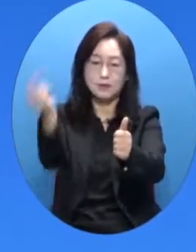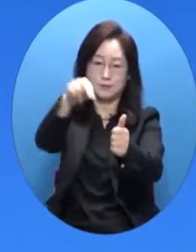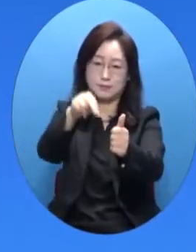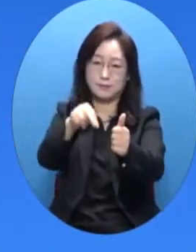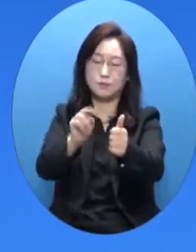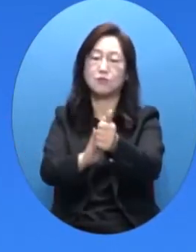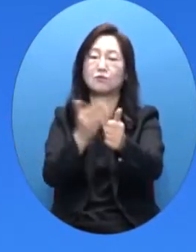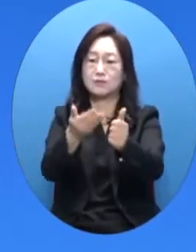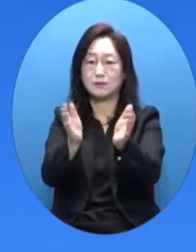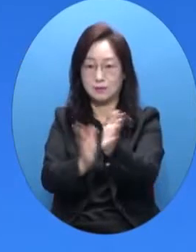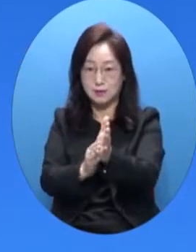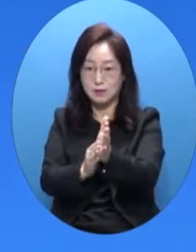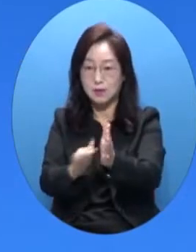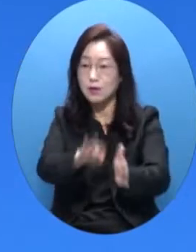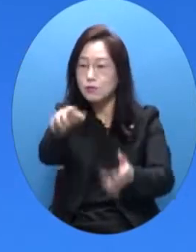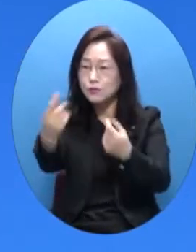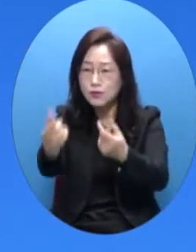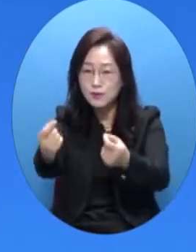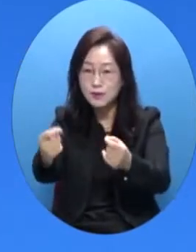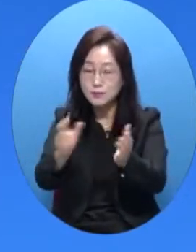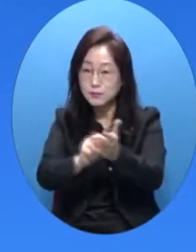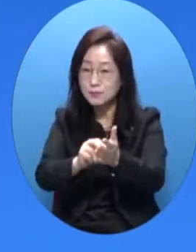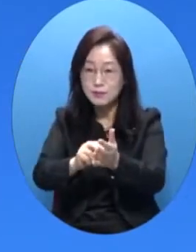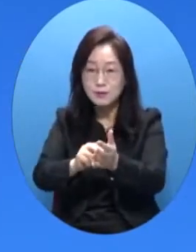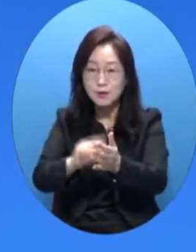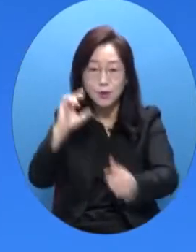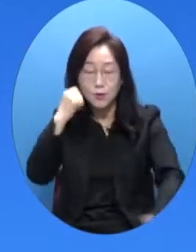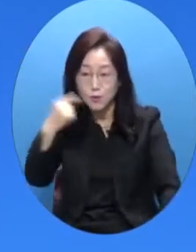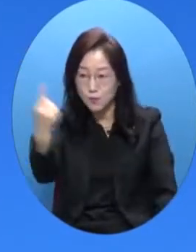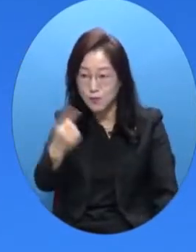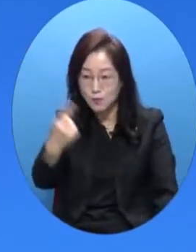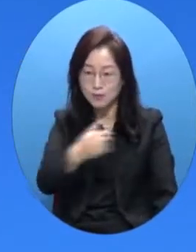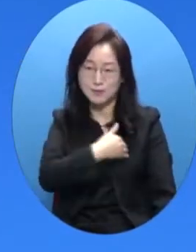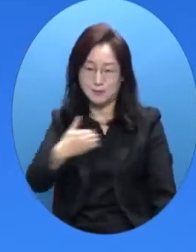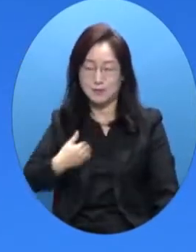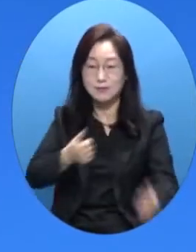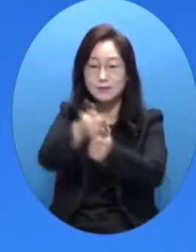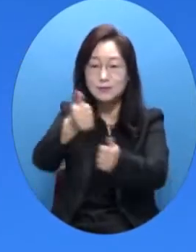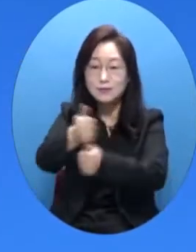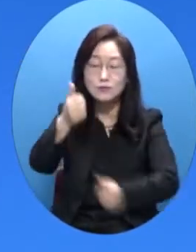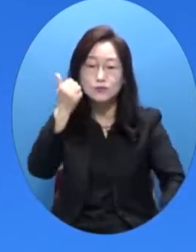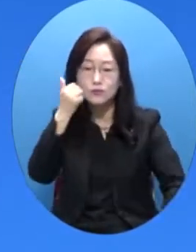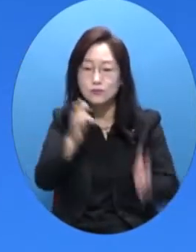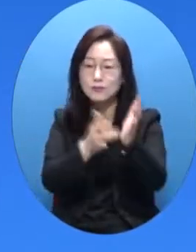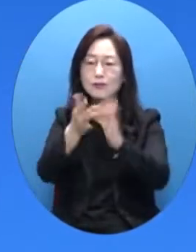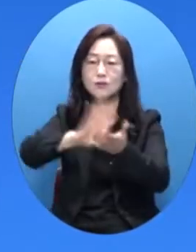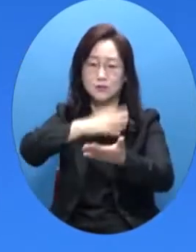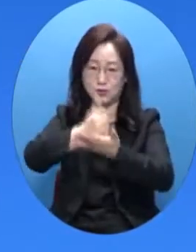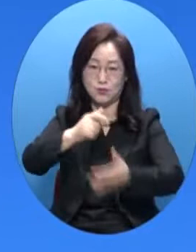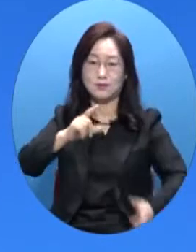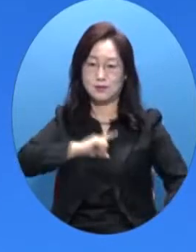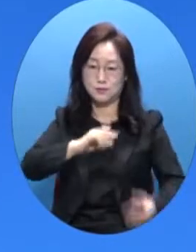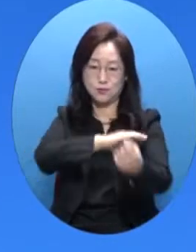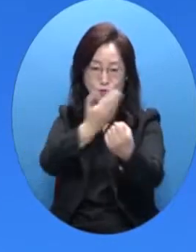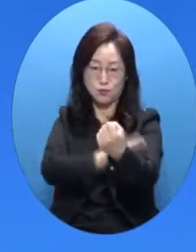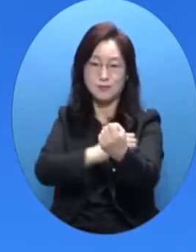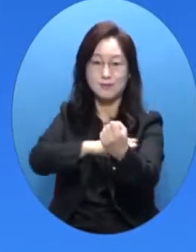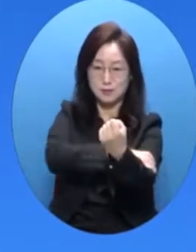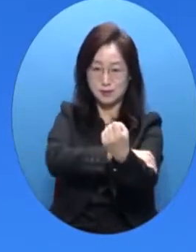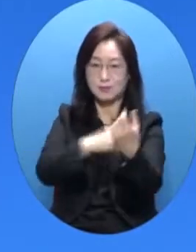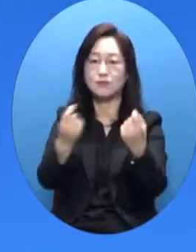문제 어려움이라고 하도 그 문제를 넉넉히 이길 수 있는 위대한 능력을 주시니 그것이 바로 예수 그리스도의 이름의 권세인